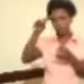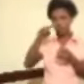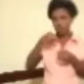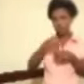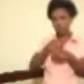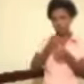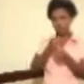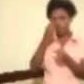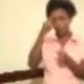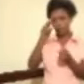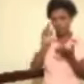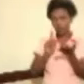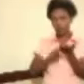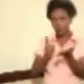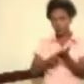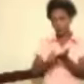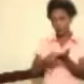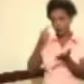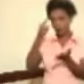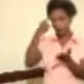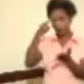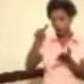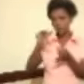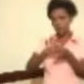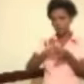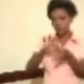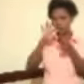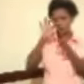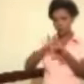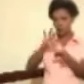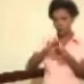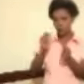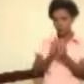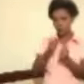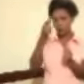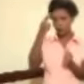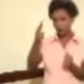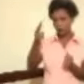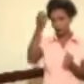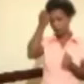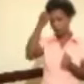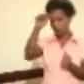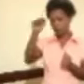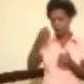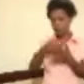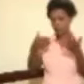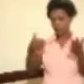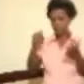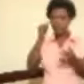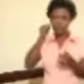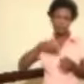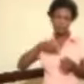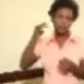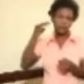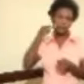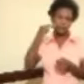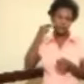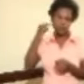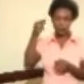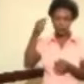c'est débat deuxième tour avec 2 candidats que nous sommes présentés tout à l'heure, Madame Mirlande Maniga et